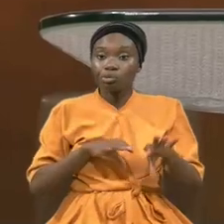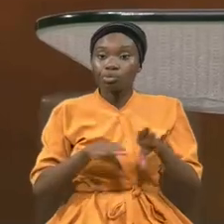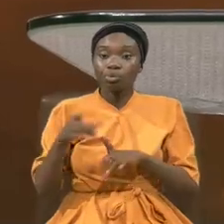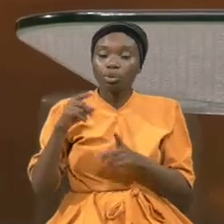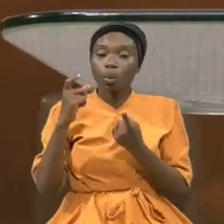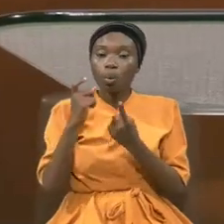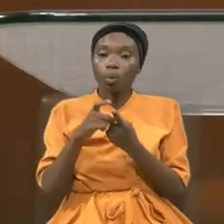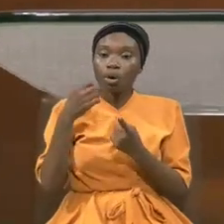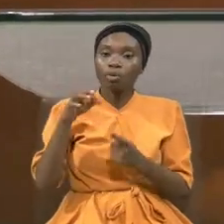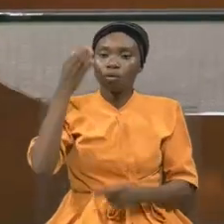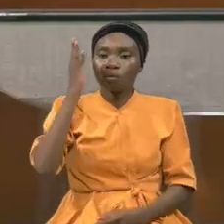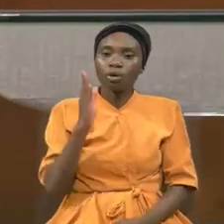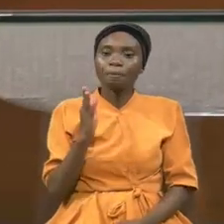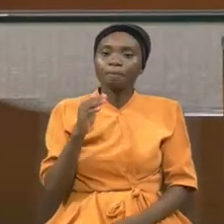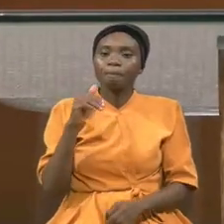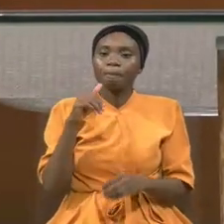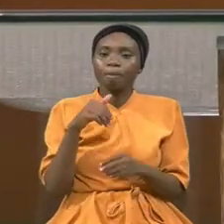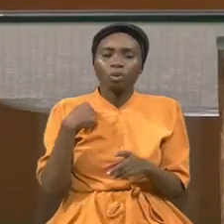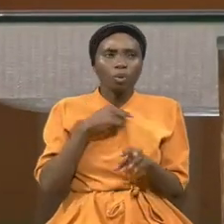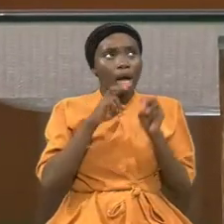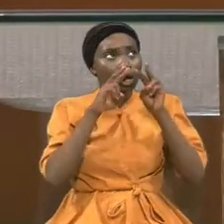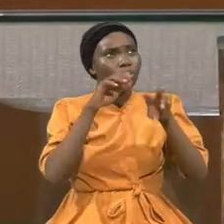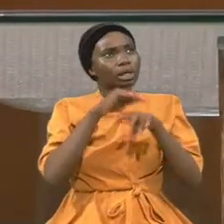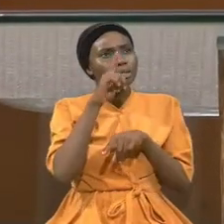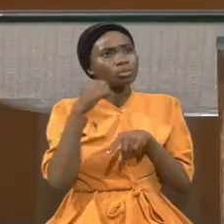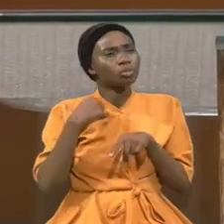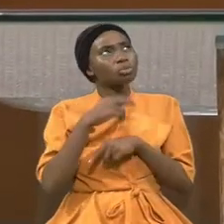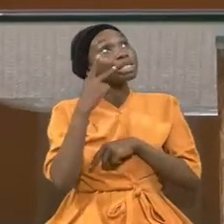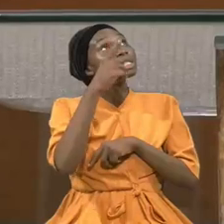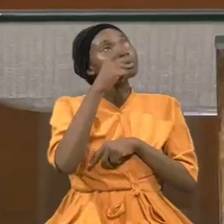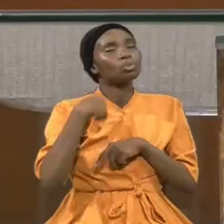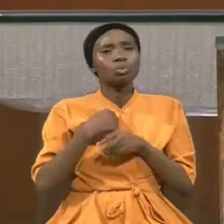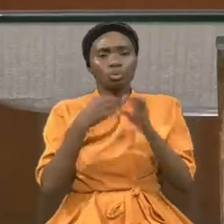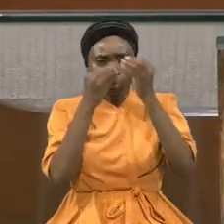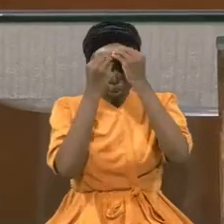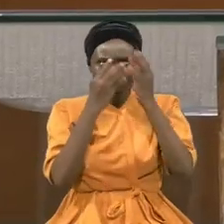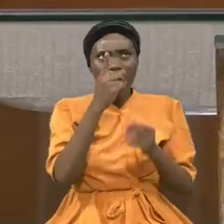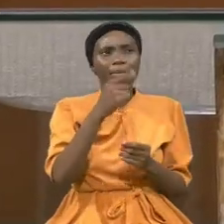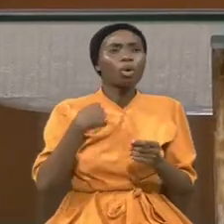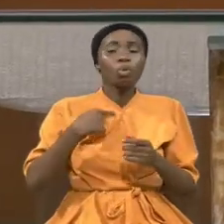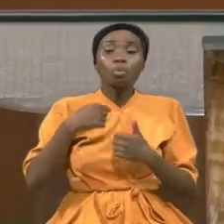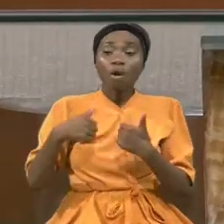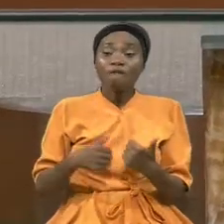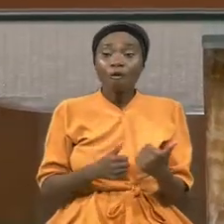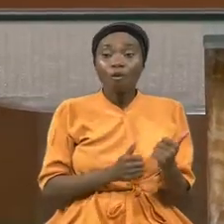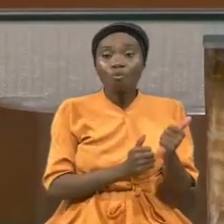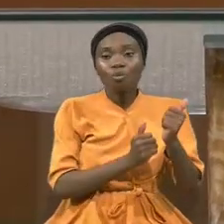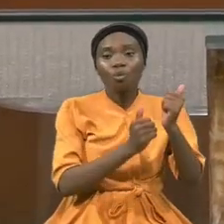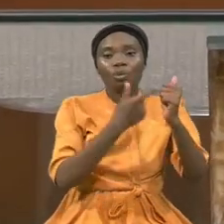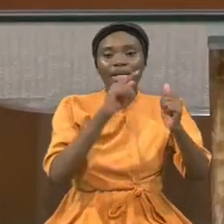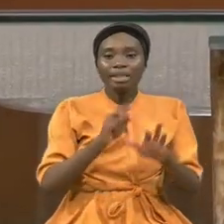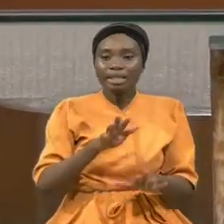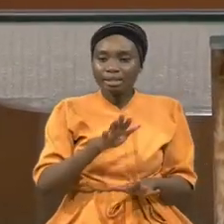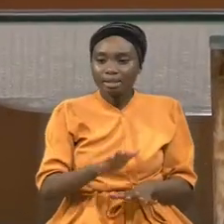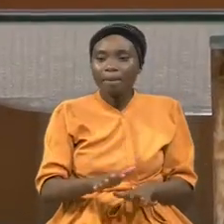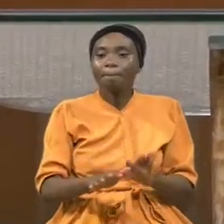la parole de Dieu. Et nous le regardons, nous le voyons, nous lui obéissons et nous suivons les